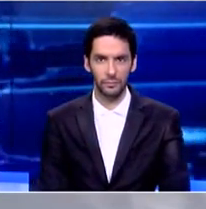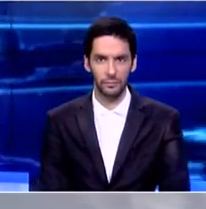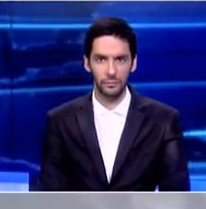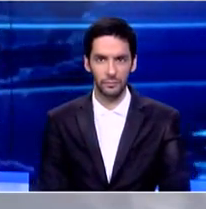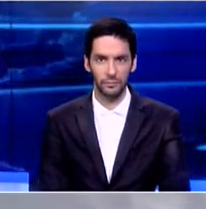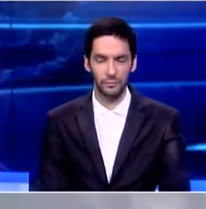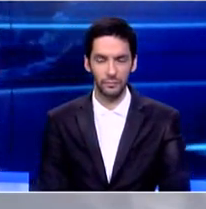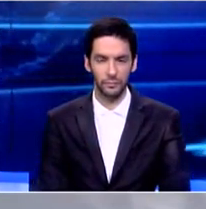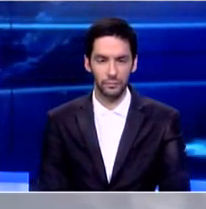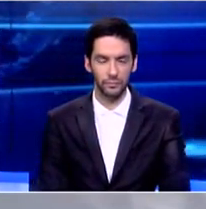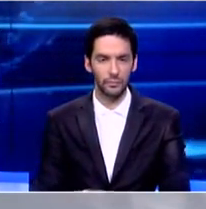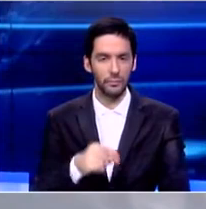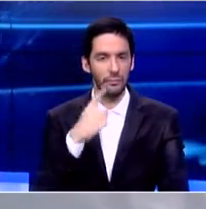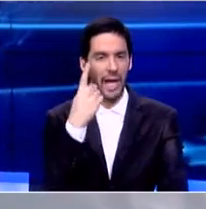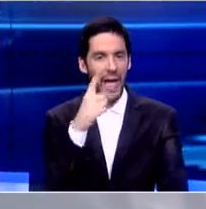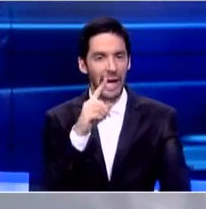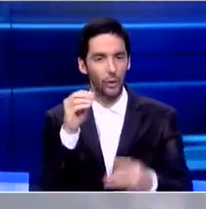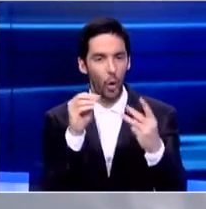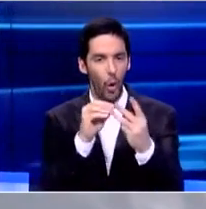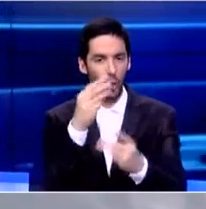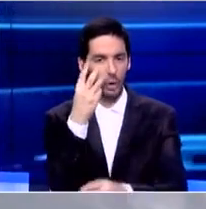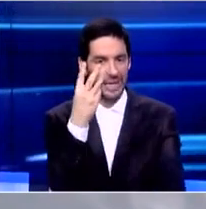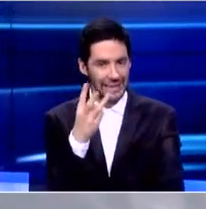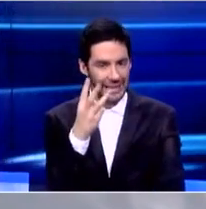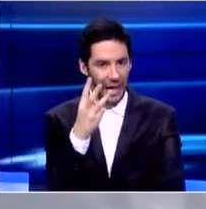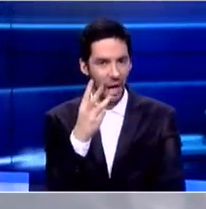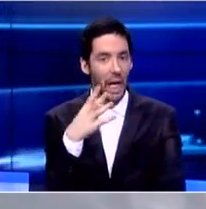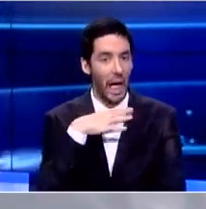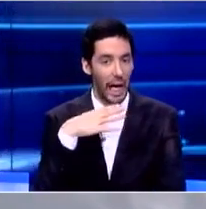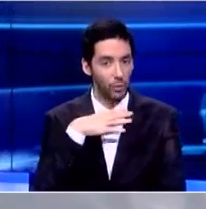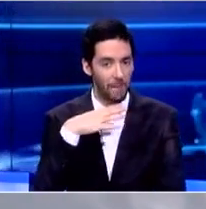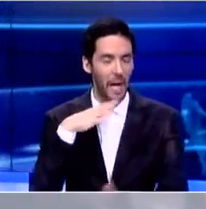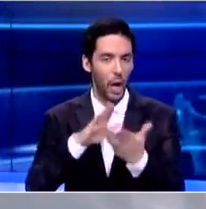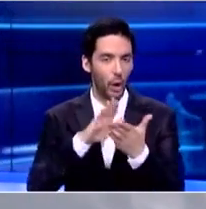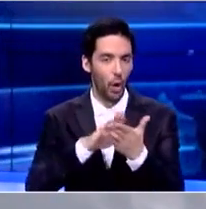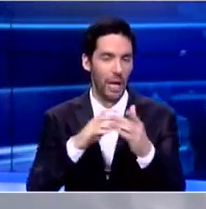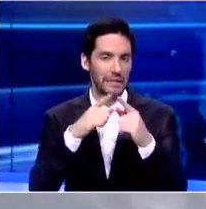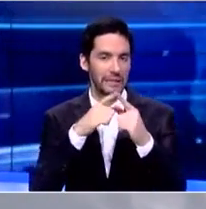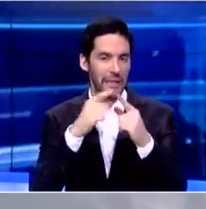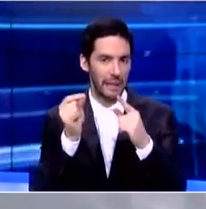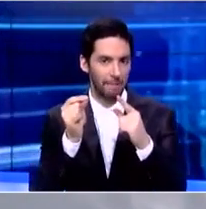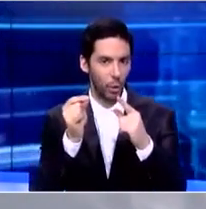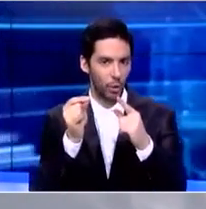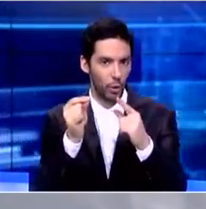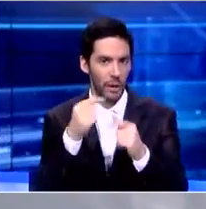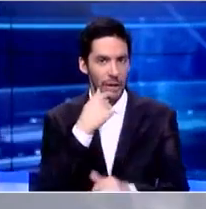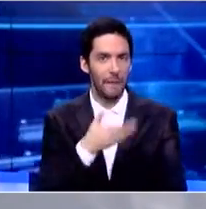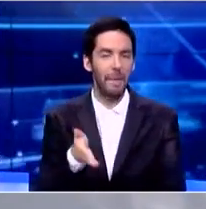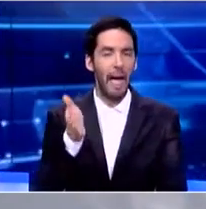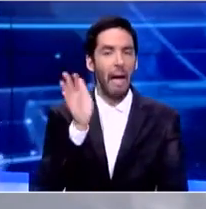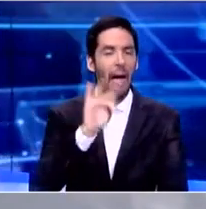τα 183 αφορούν περιπτώσεις εγχώριας μετάδοσης, δηλαδή πρόκειται για